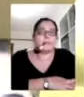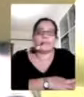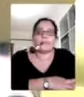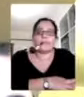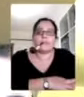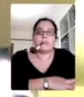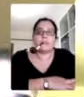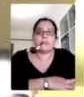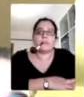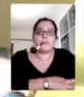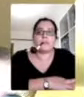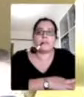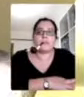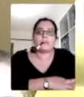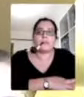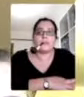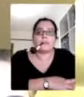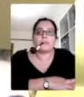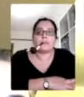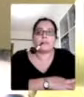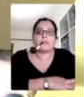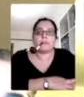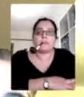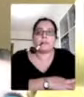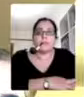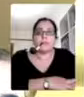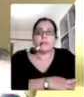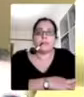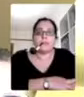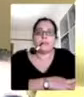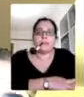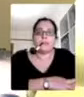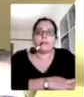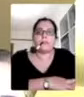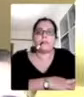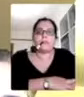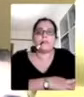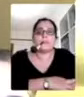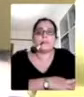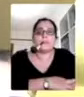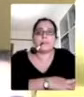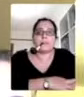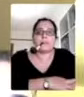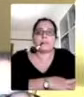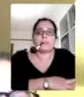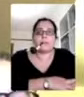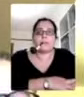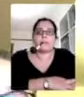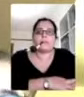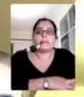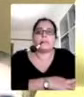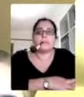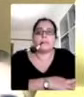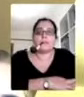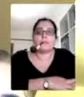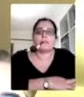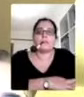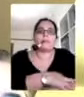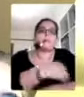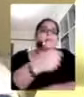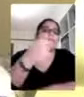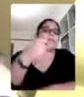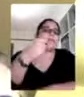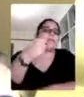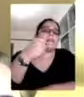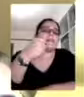gümrükçü kullanmak çok iyi. Adamlar dediler ki bana hemen abicim sen iki kargo iki paket iki fatura halinde yapıyorsun bunu. Çakmaklar ayrı geliyor